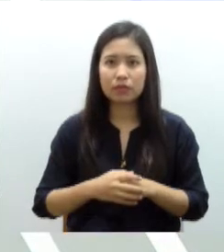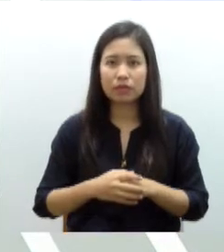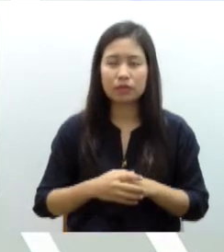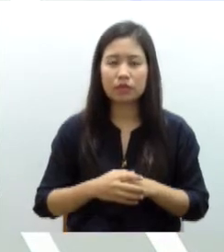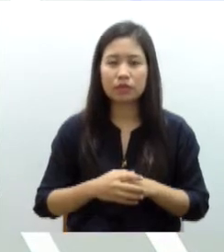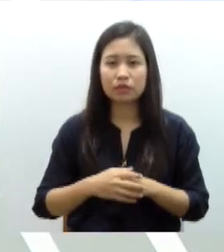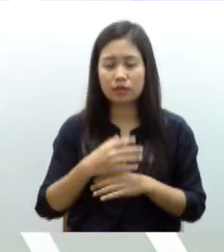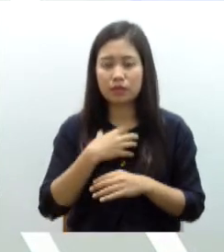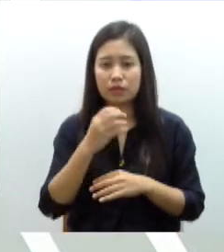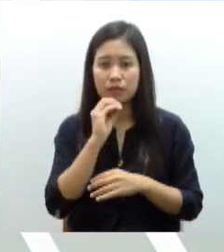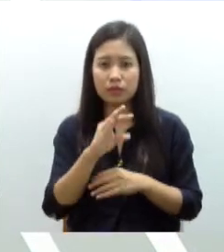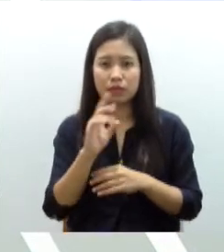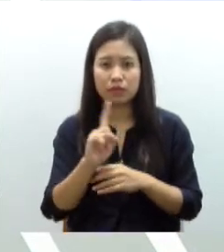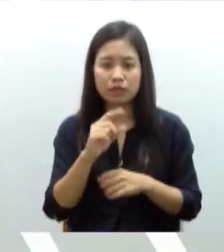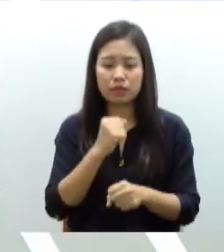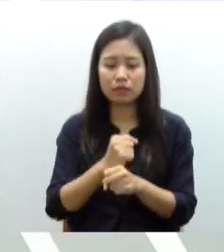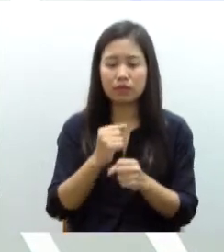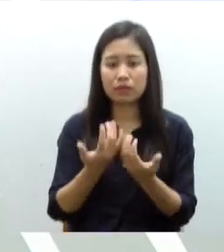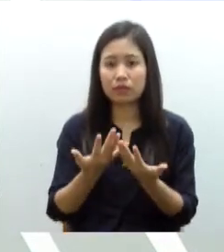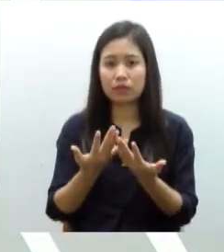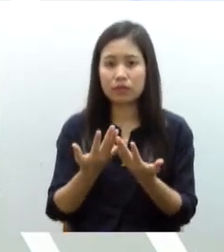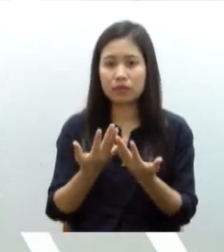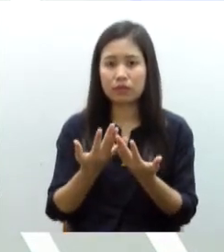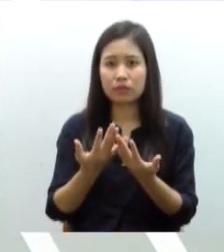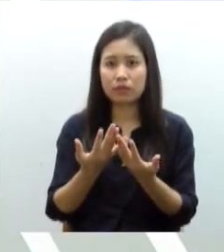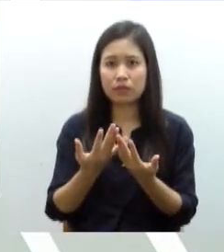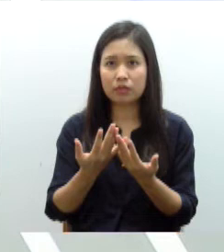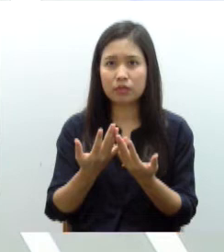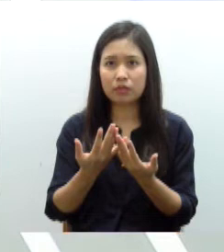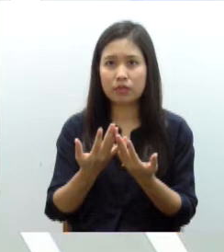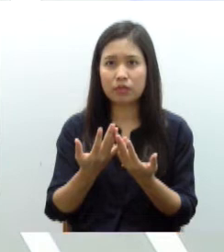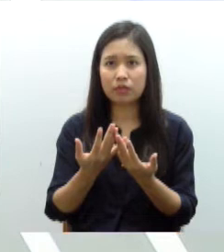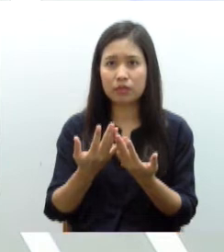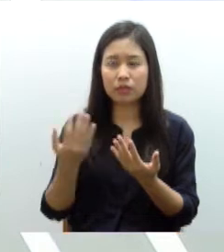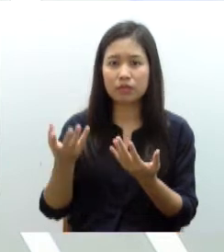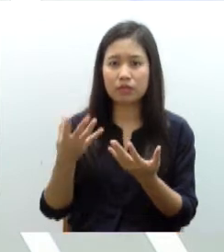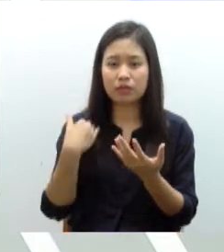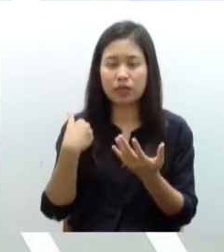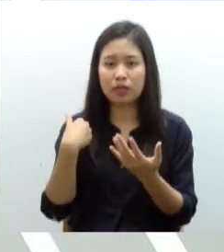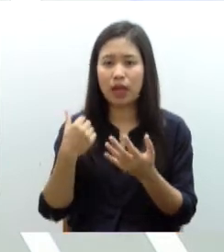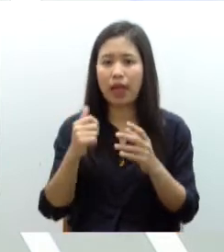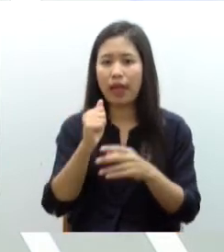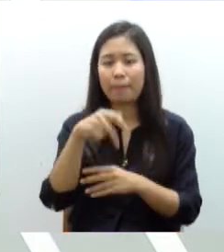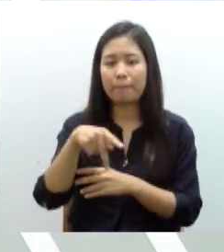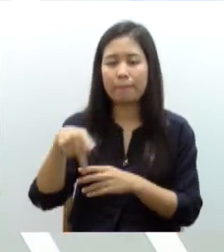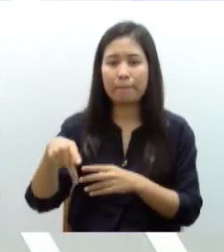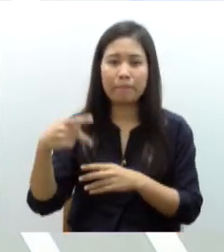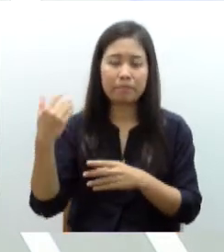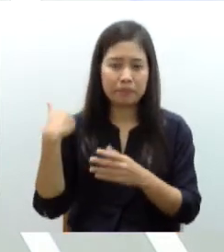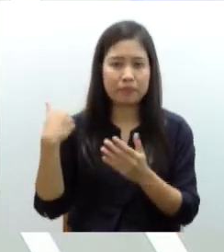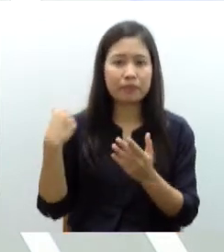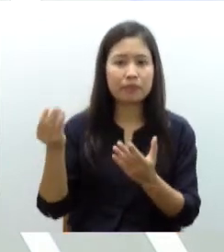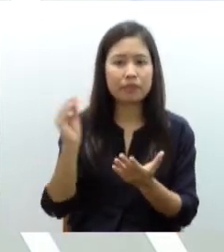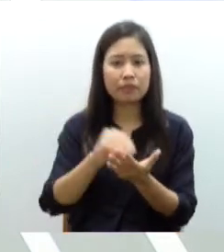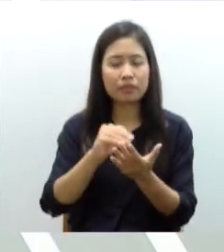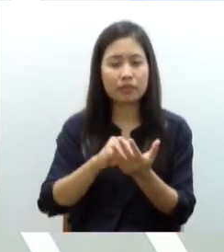าเราจะทำอย่างไรนะครับปีนี้เรากำลังพัฒนาแอปพลิเคชันนะว่าปีที่แล้วเราสามารถ